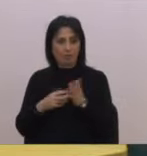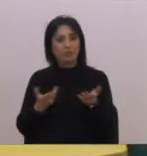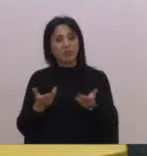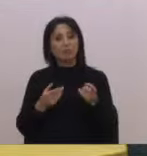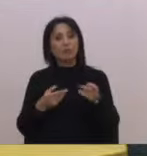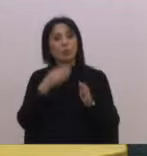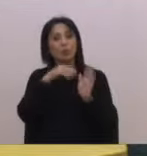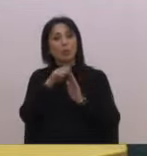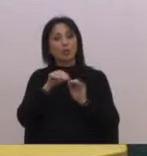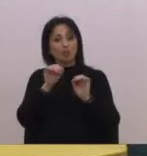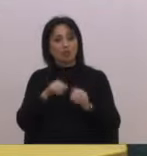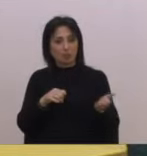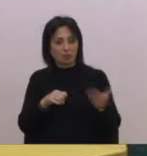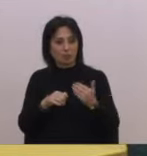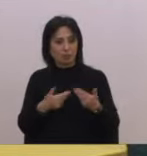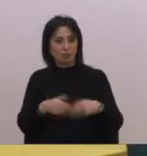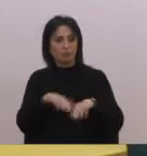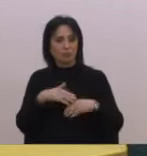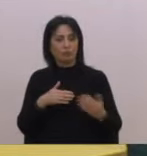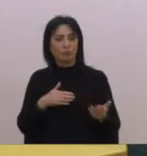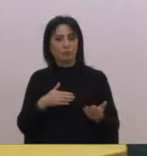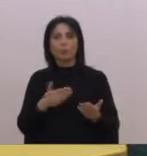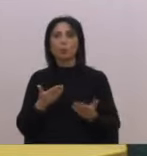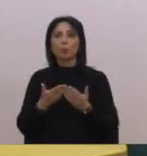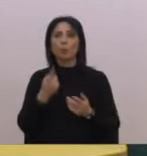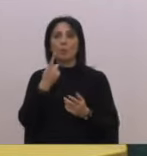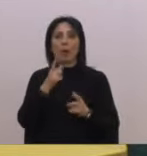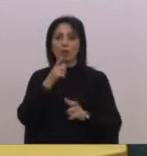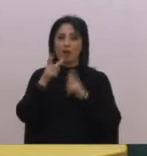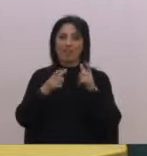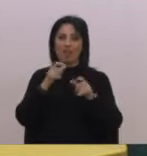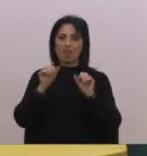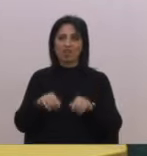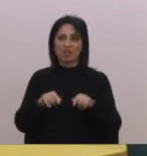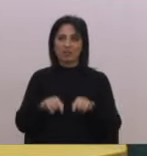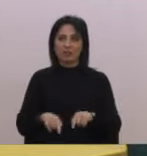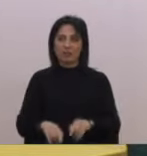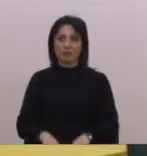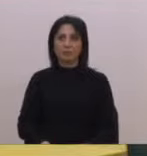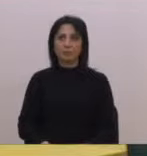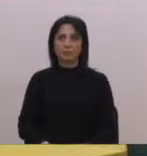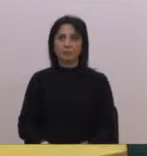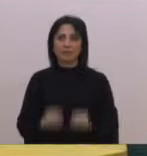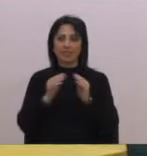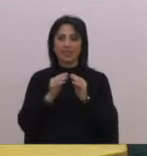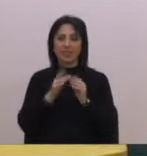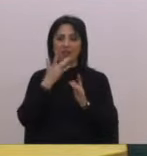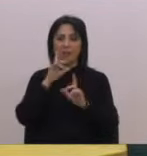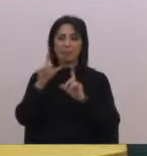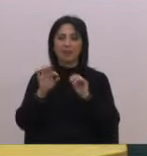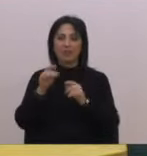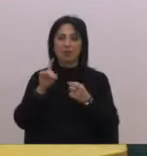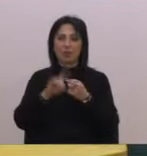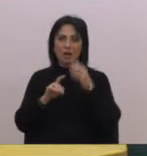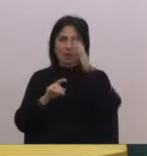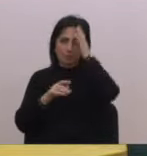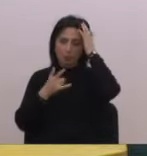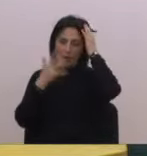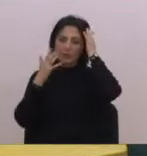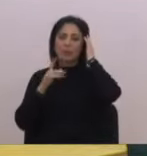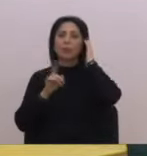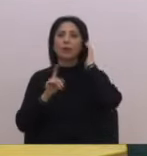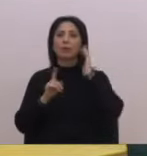თქვენ უკეთესად შეგიძლიათ, რაიმე შემოთავაზება გაქვთ, თუ მარტო ყვირილი შეგიძლიათ აქ. იგივე მიგრაციასთანაც დაკავშირებით. გასაგებია,